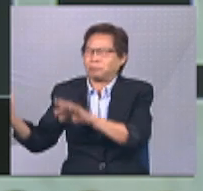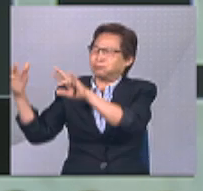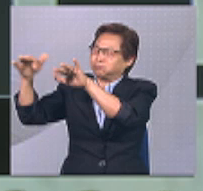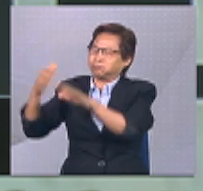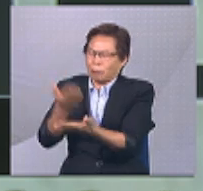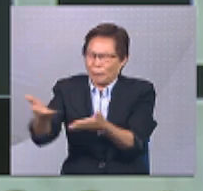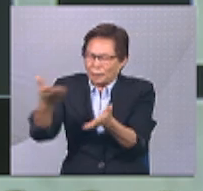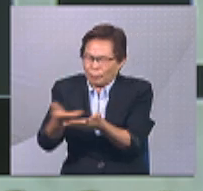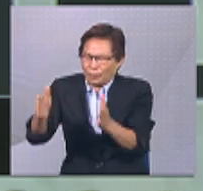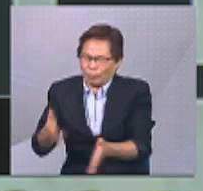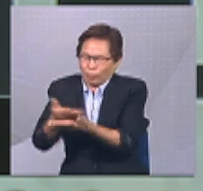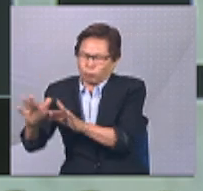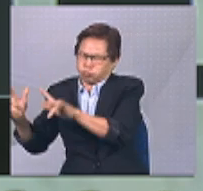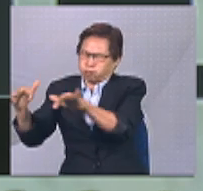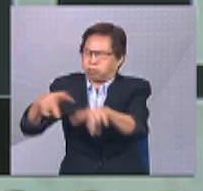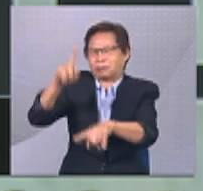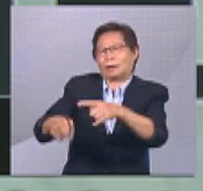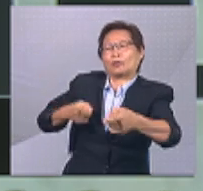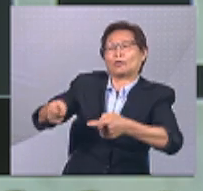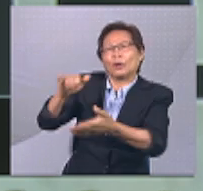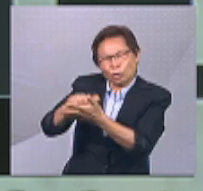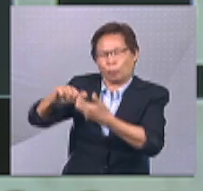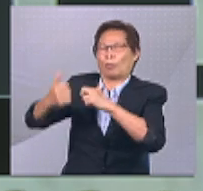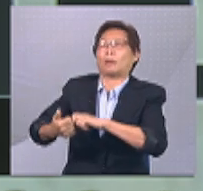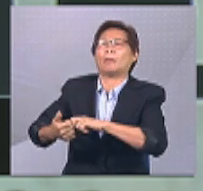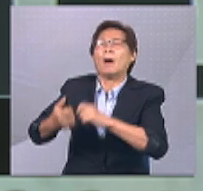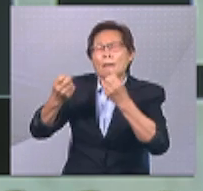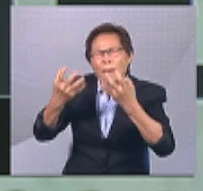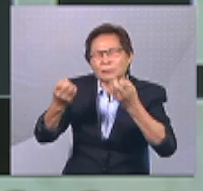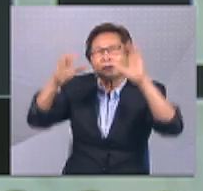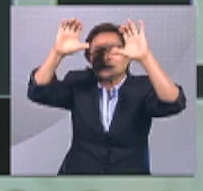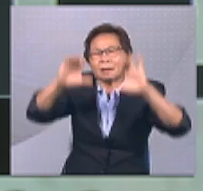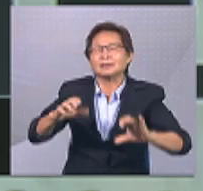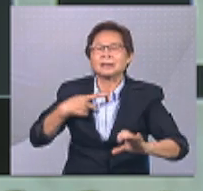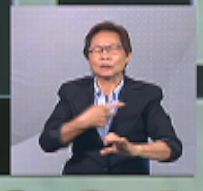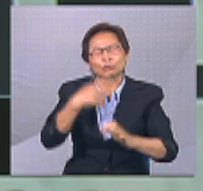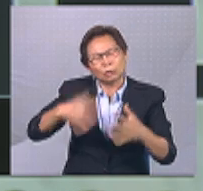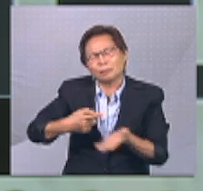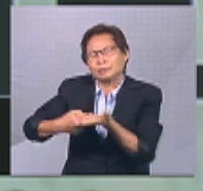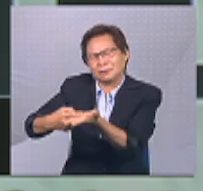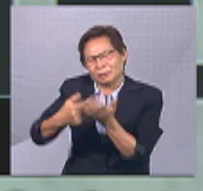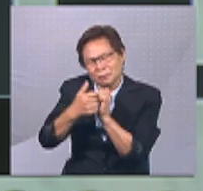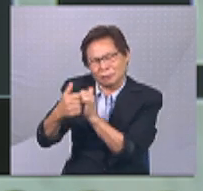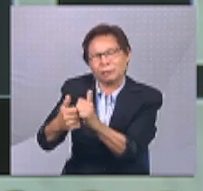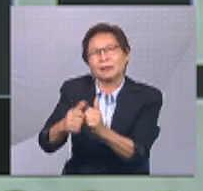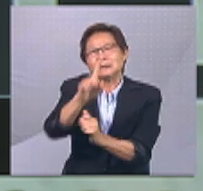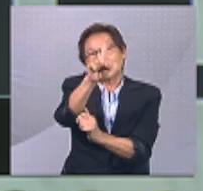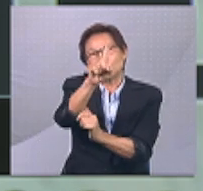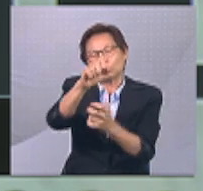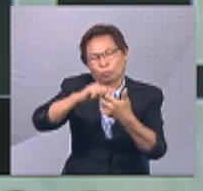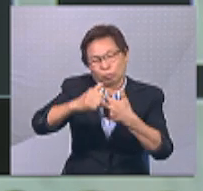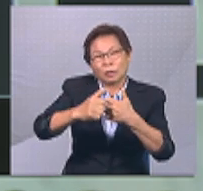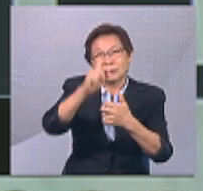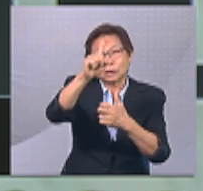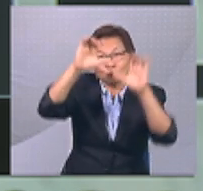yang isu dia. Jadi sekarang banyak kaedah sekarang ni yang kita telah bincangkan bersama. Salah satu ialah